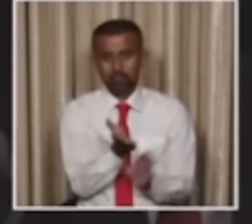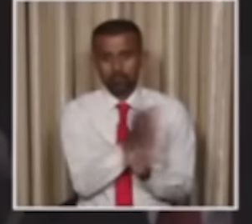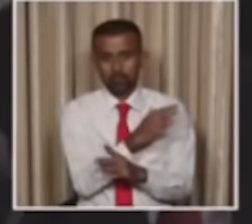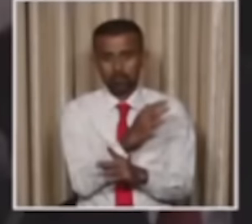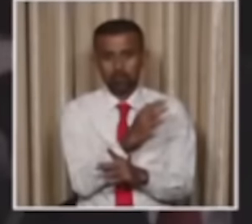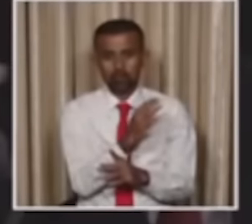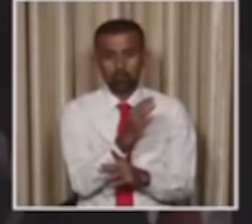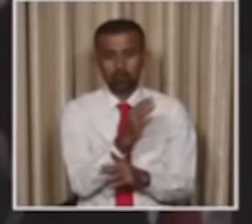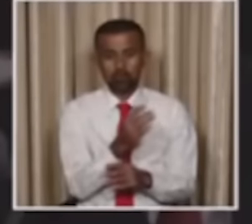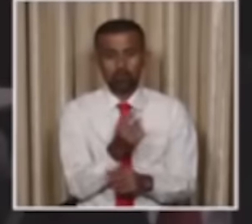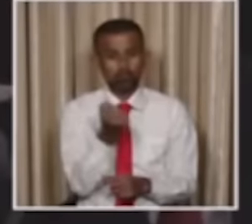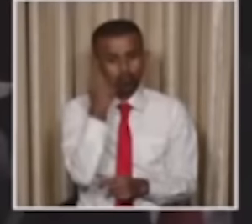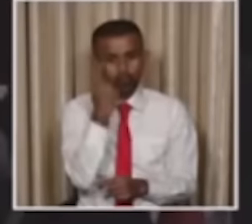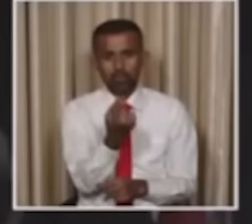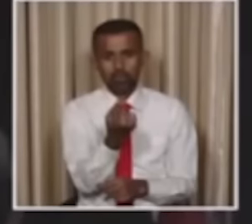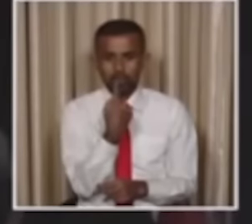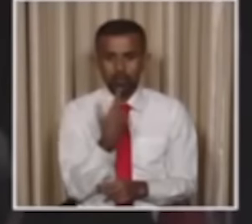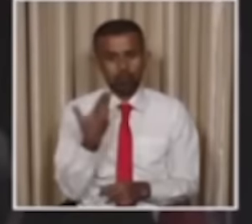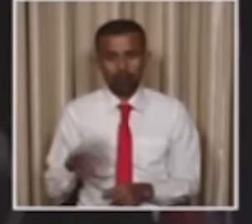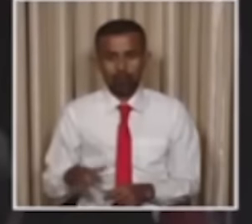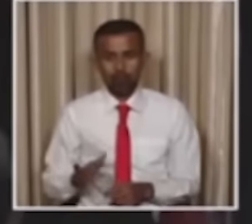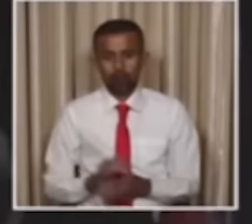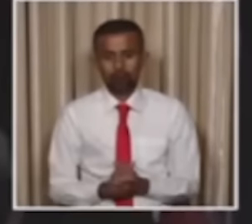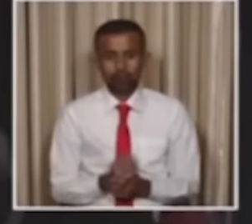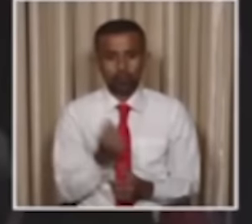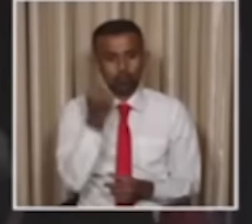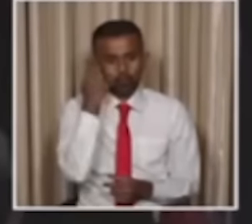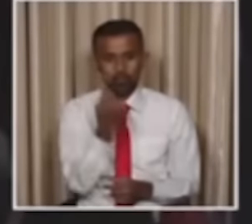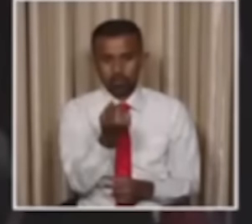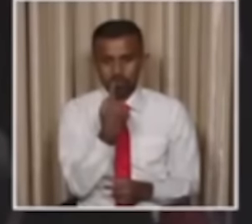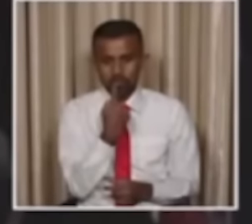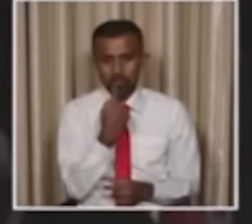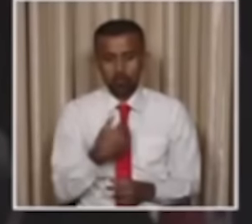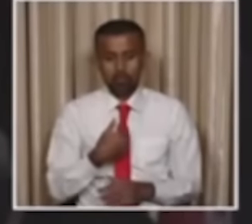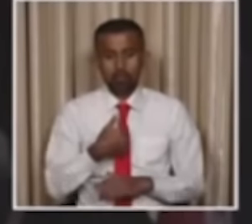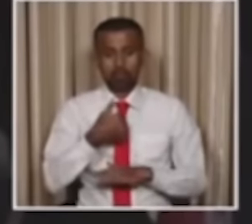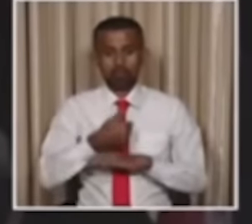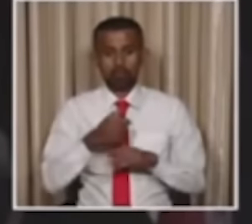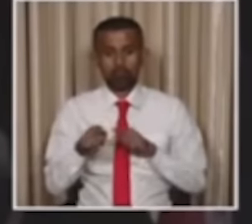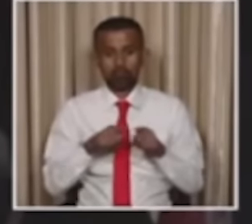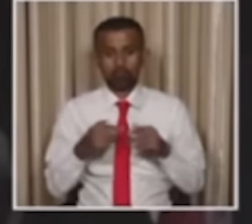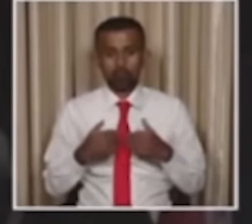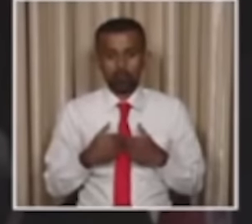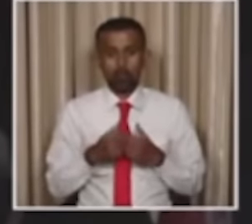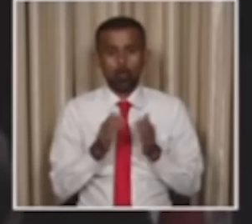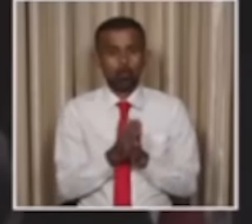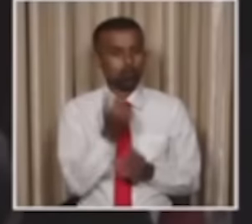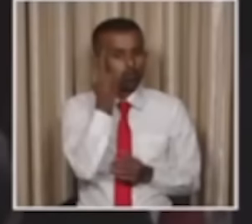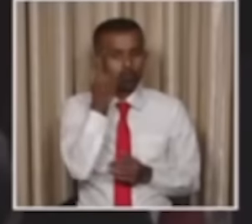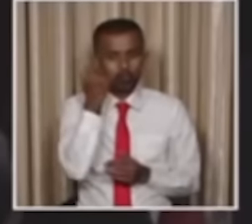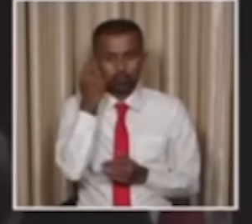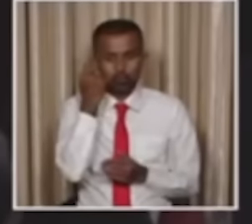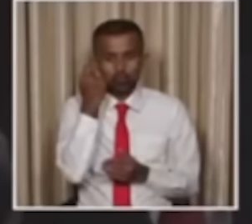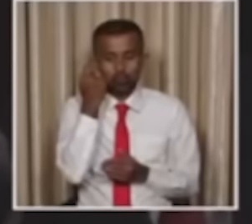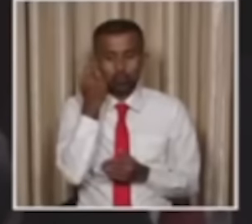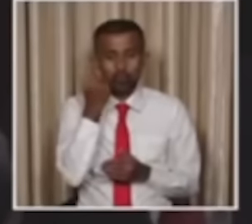ජනාධිපතිතුමා ඔවුන් යෝජනා ඉදිරිපත් කරා. ඒතර ඒ යෝජනා ඉදිරිපත් කරාම මට සභාපතිවරයා හැටියට සිද්ධ වෙනවායි සියලු යෝජනා මේ